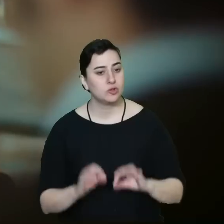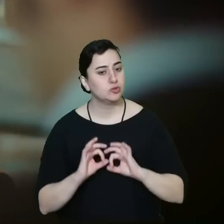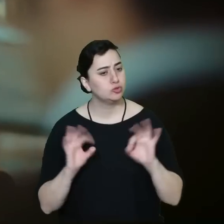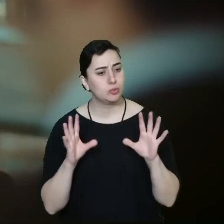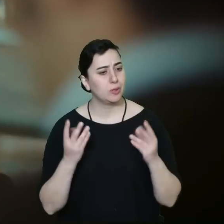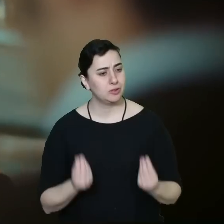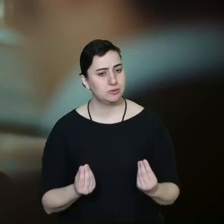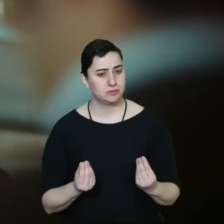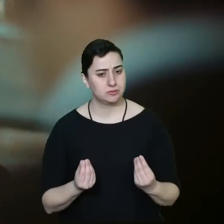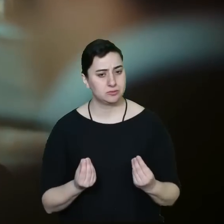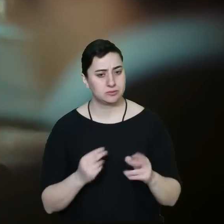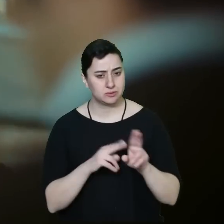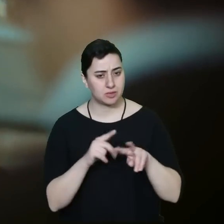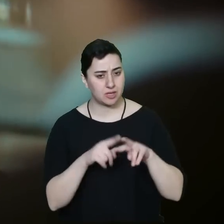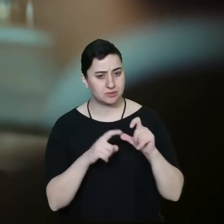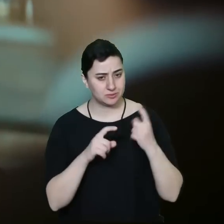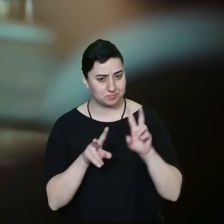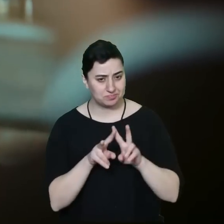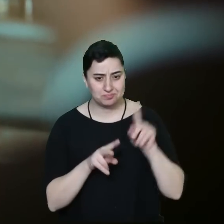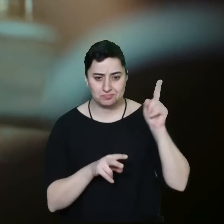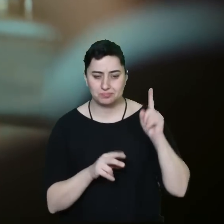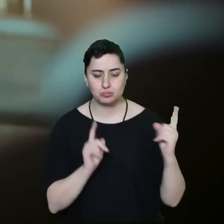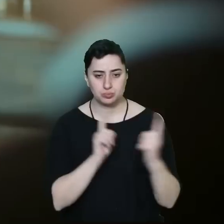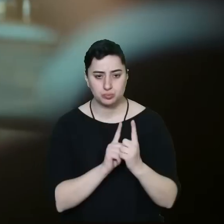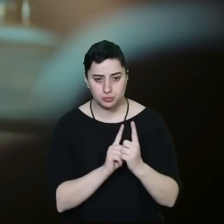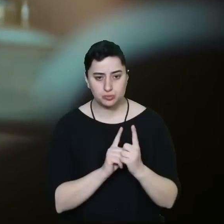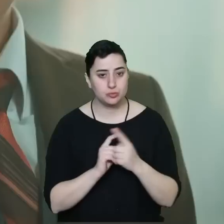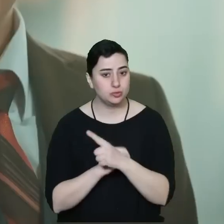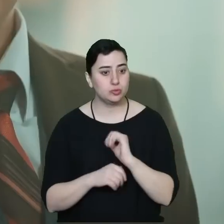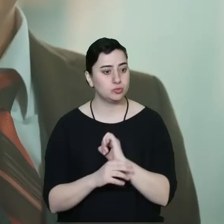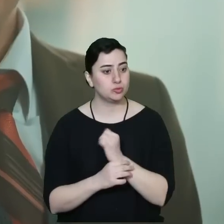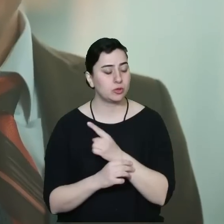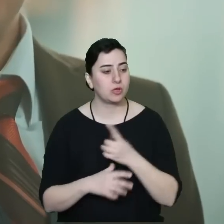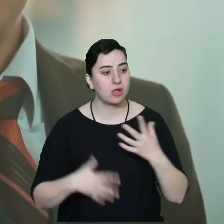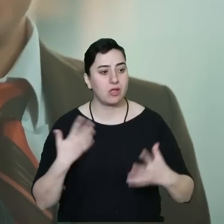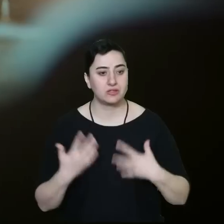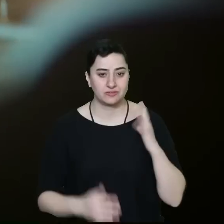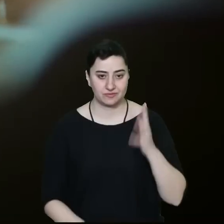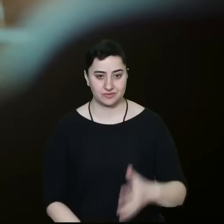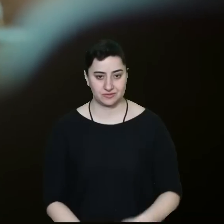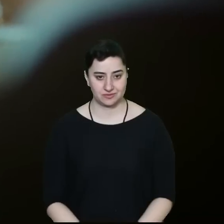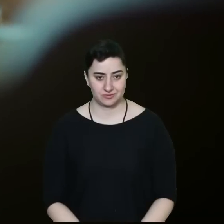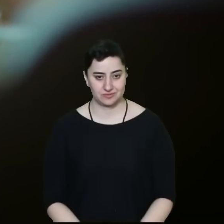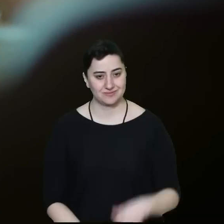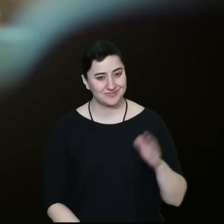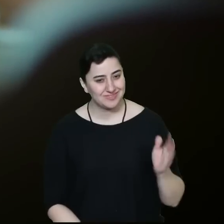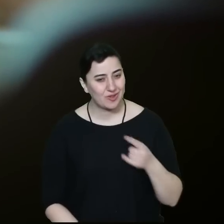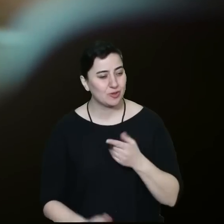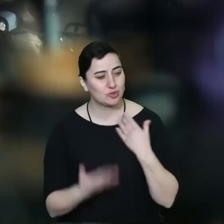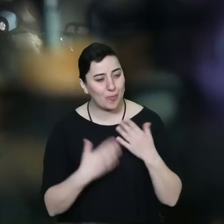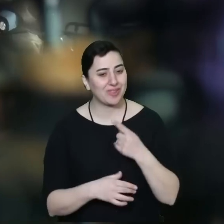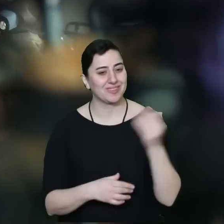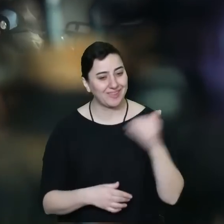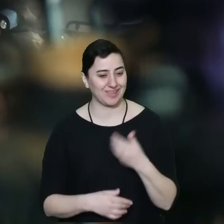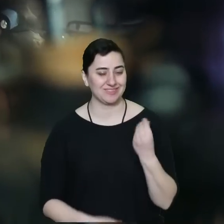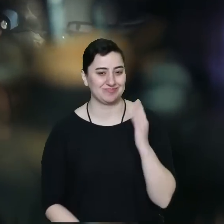Müthiş. Kasım Arvasi ile buluşunca üstad öyle bir coşkuya kapıldı ki sana anlatamam. Keşke o sohbeti